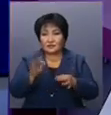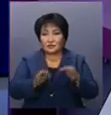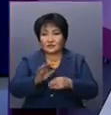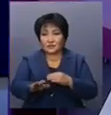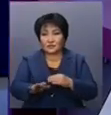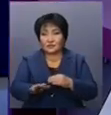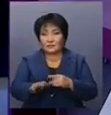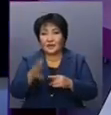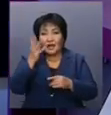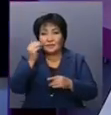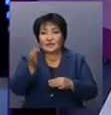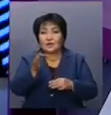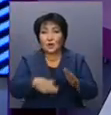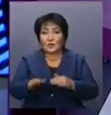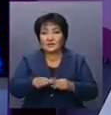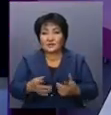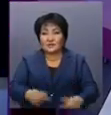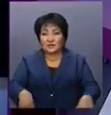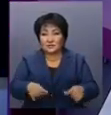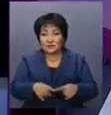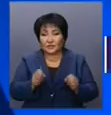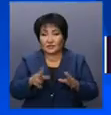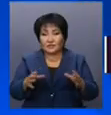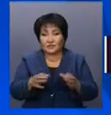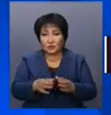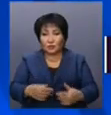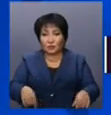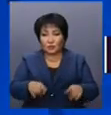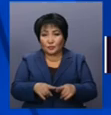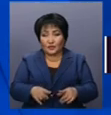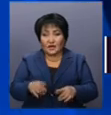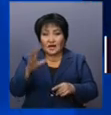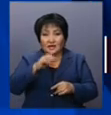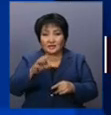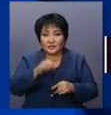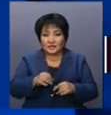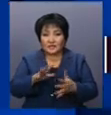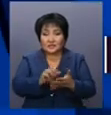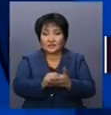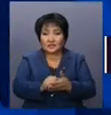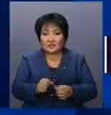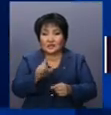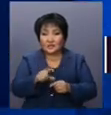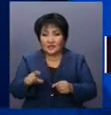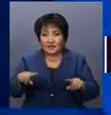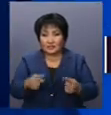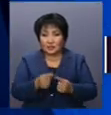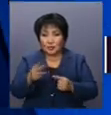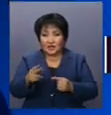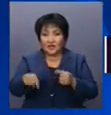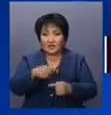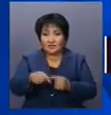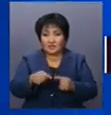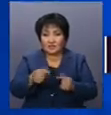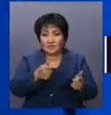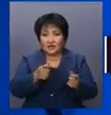Алматы облысында ұйымдасқан қылмыстық топ құрып қарақшылықпен айналысып келген күдіктілер тұтқындалды. Олар кәсіпкерлерге қару кезеп, ақшаларын